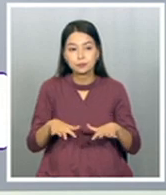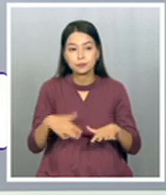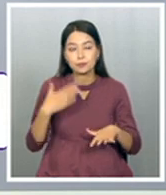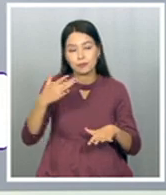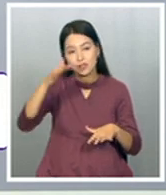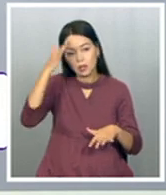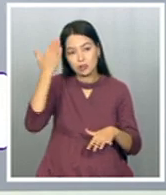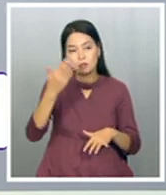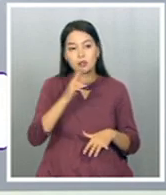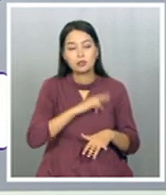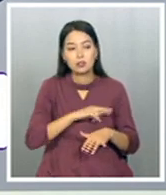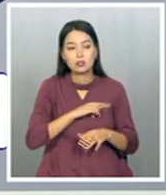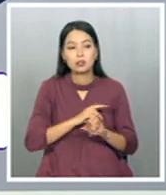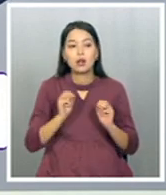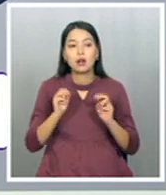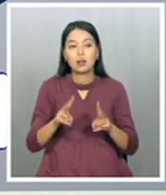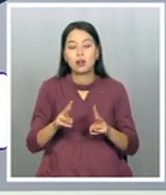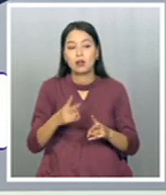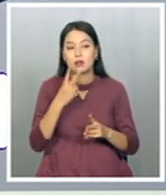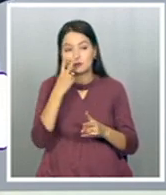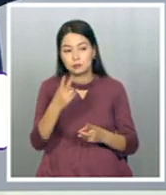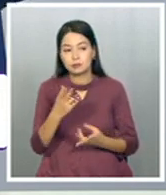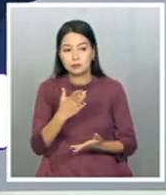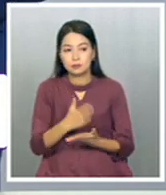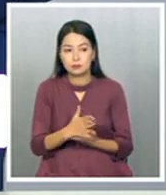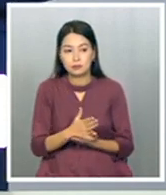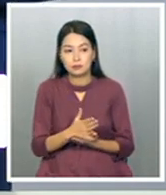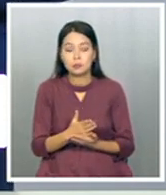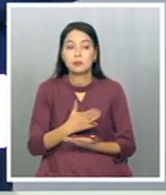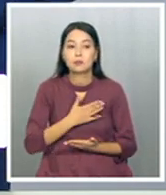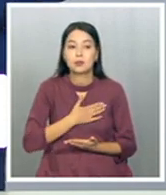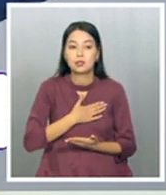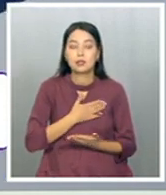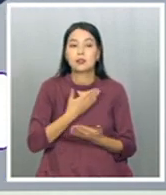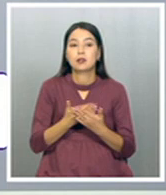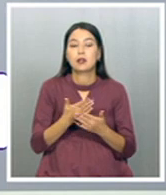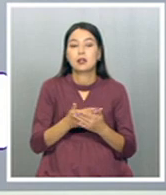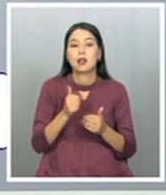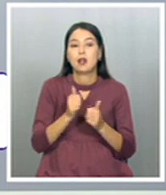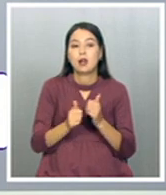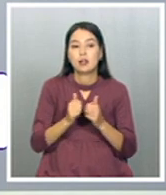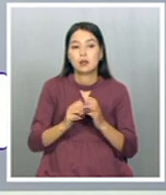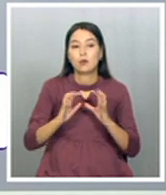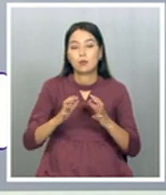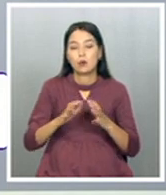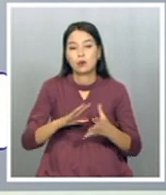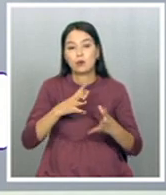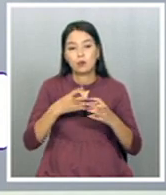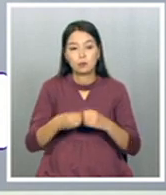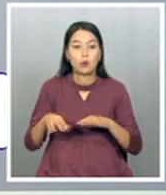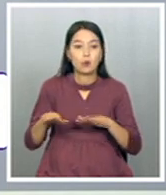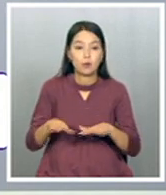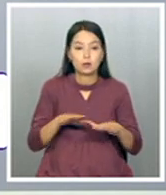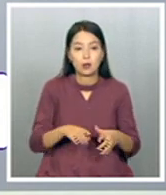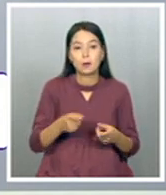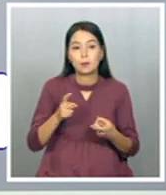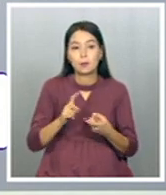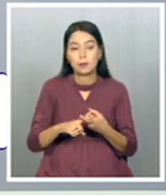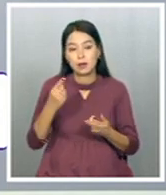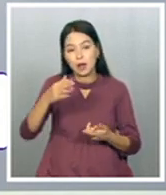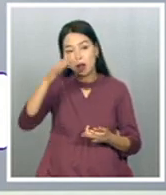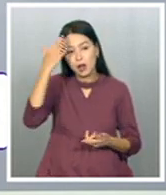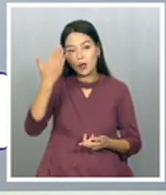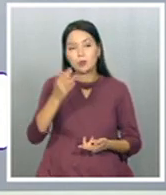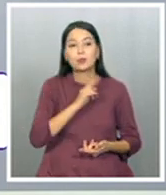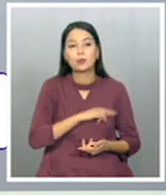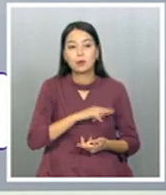сферасы қалай көрінетінін қазір қарастырамыз. Біз, яғни, әртүрлі географиялық ендікте орналасуымызға байланысты, аспан сферасының